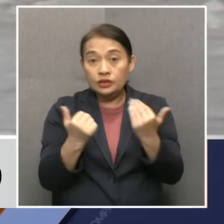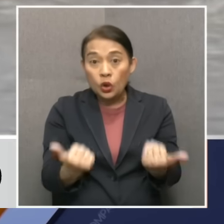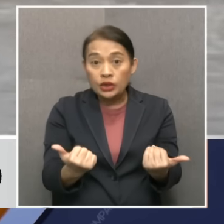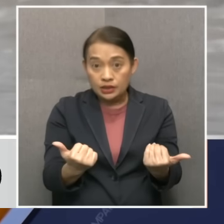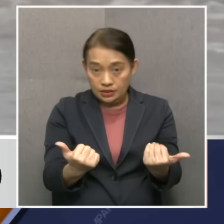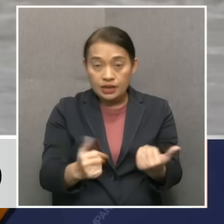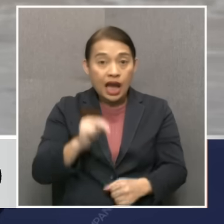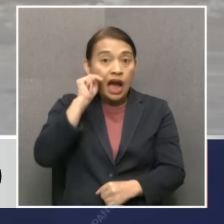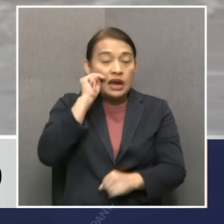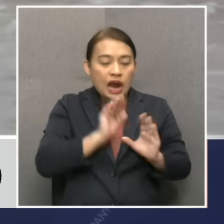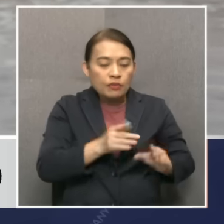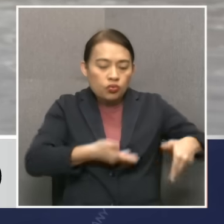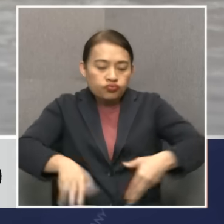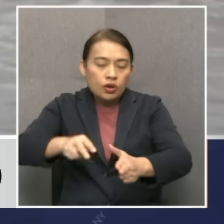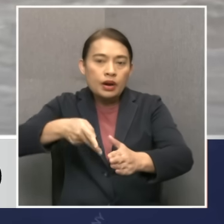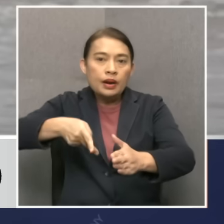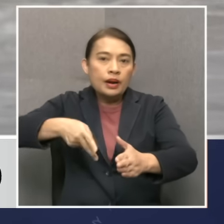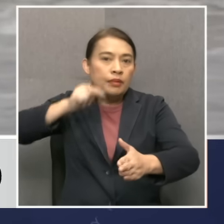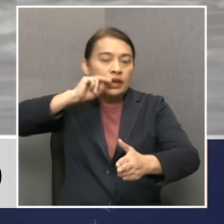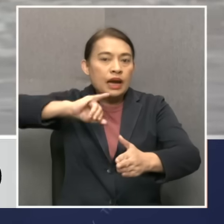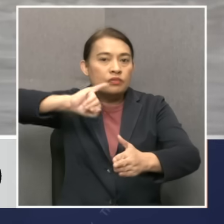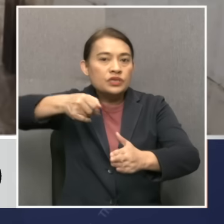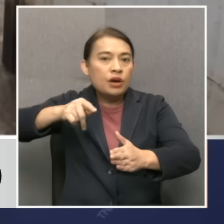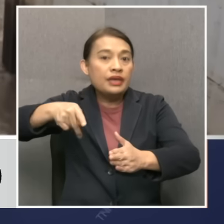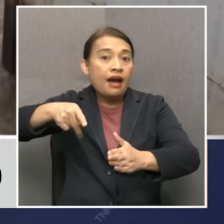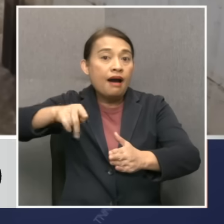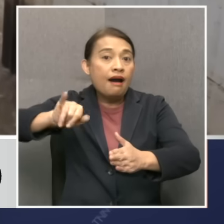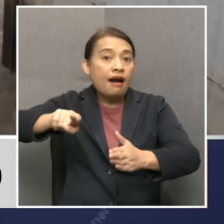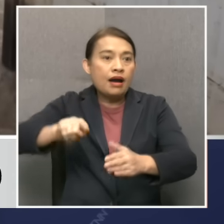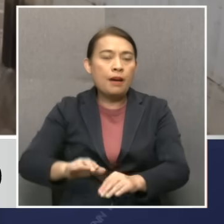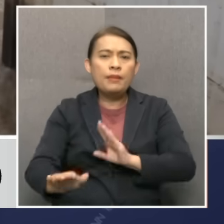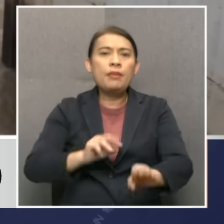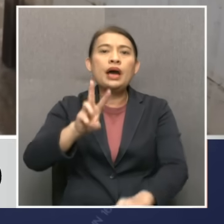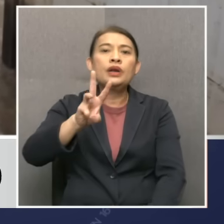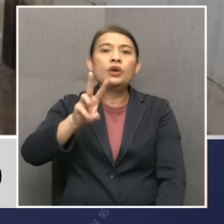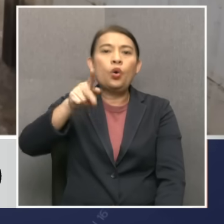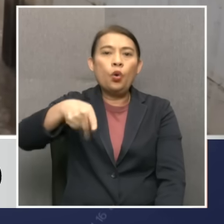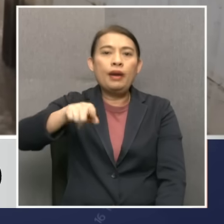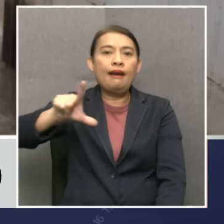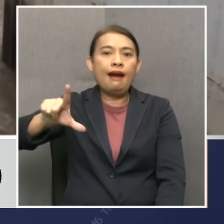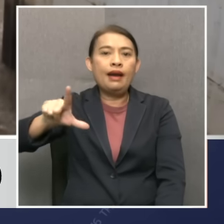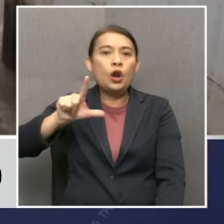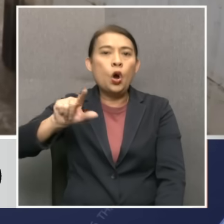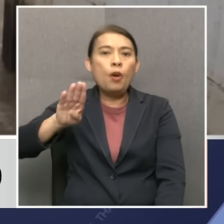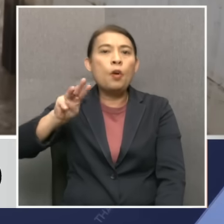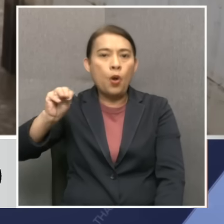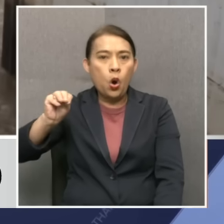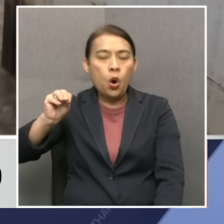ทุนในลุ่มเจ้าพระยานะครับมีอยู่ประมาณสัก 6,000 ล้านนะครับ 6,000 ล้านนี่คือตัวเลขก็ประมา